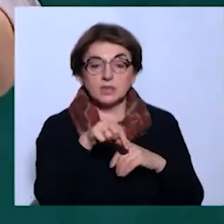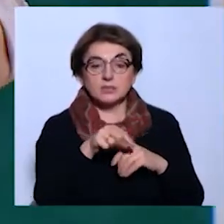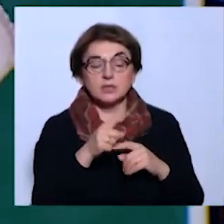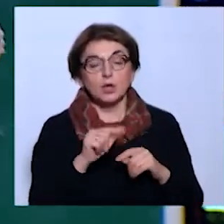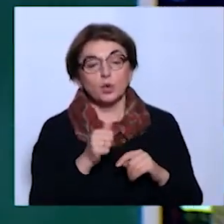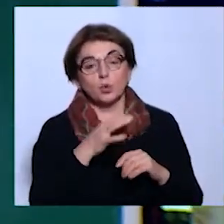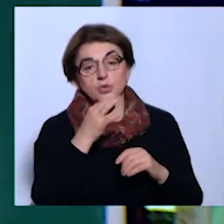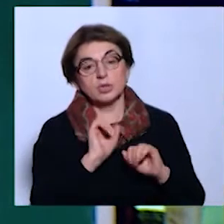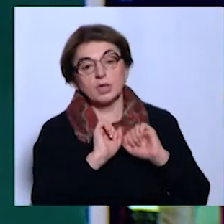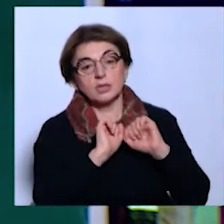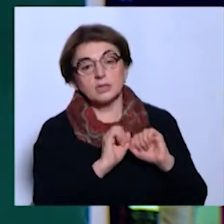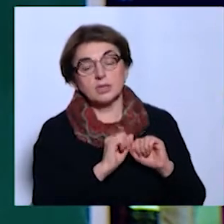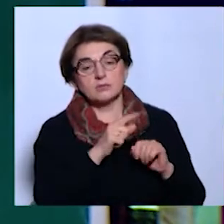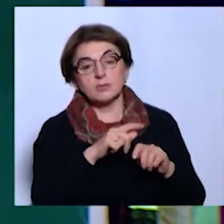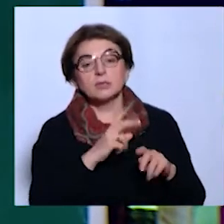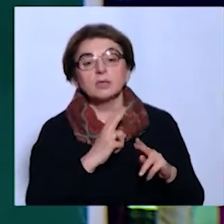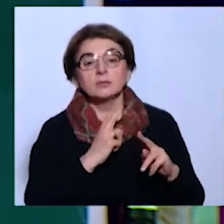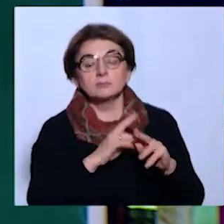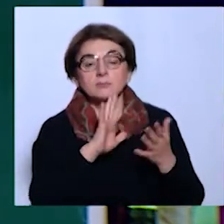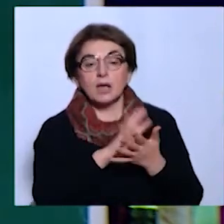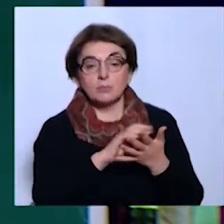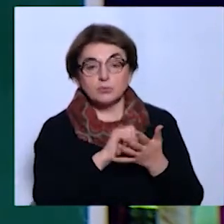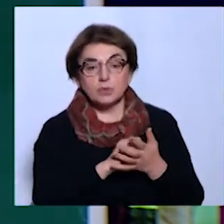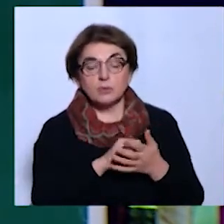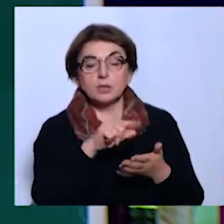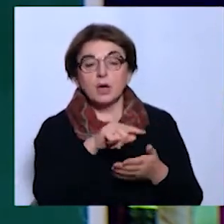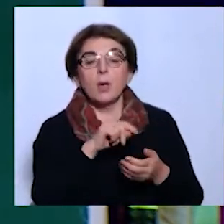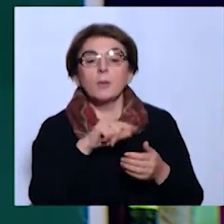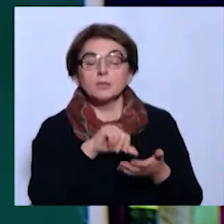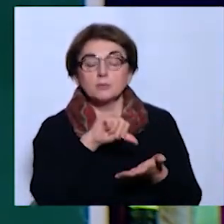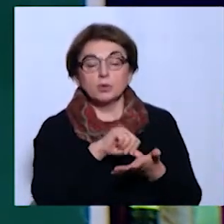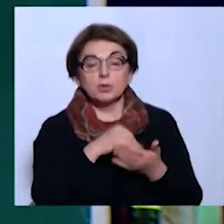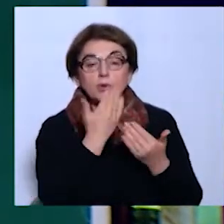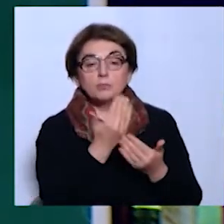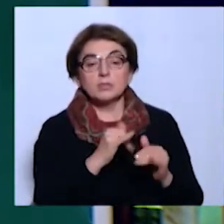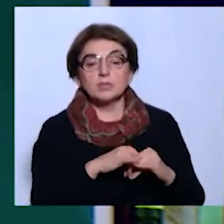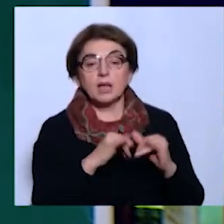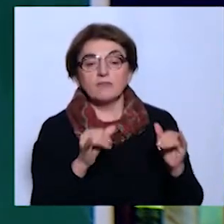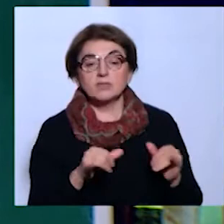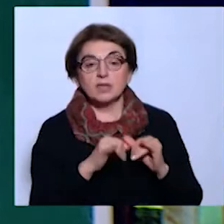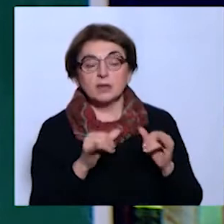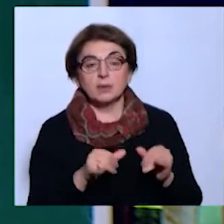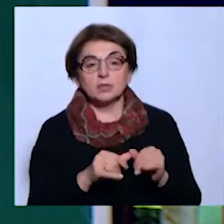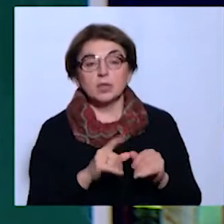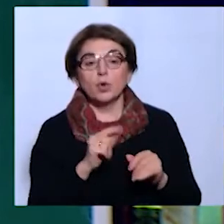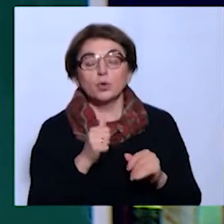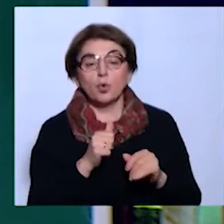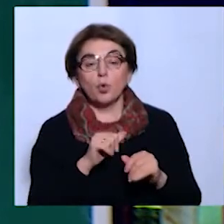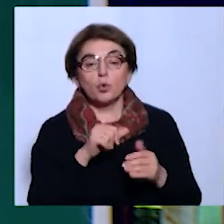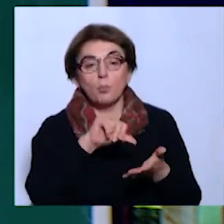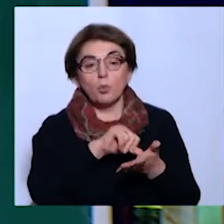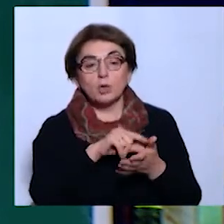გითხარით, იცავს დაზიანებისაგან და მონაწილეობს მის გავრცელებაში. როგორ მონაწილეობს ნაყოფი